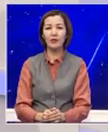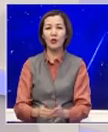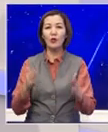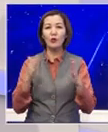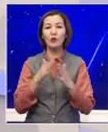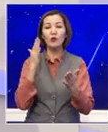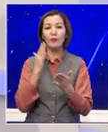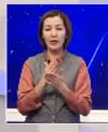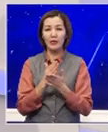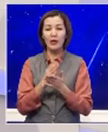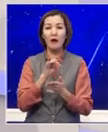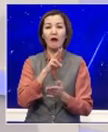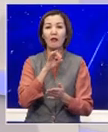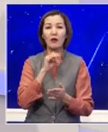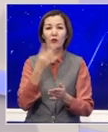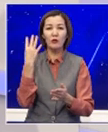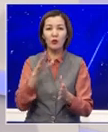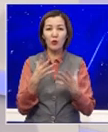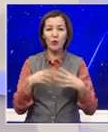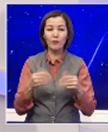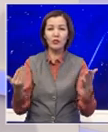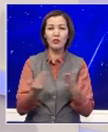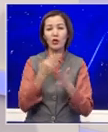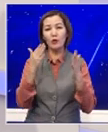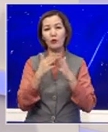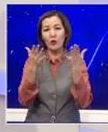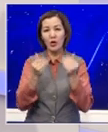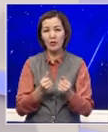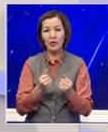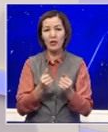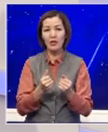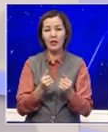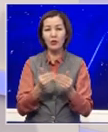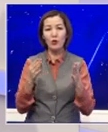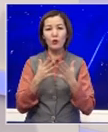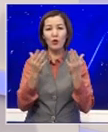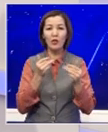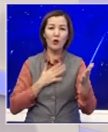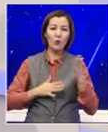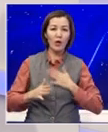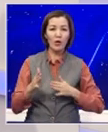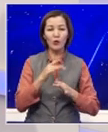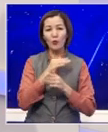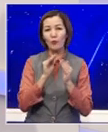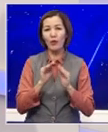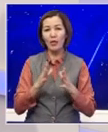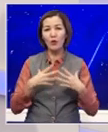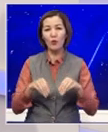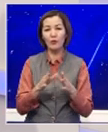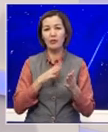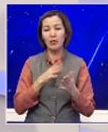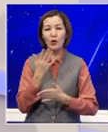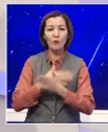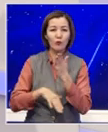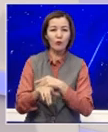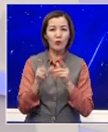Үйі бардың күйі бар. Алакөлдік 40 отбасы жаңа баспанаға қоныстанды. Шаңырақ алып шаттанғандардың дені көпбалалы отбастары.